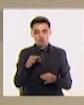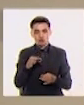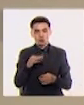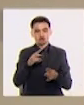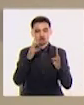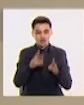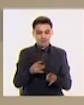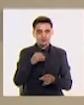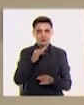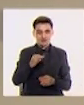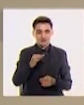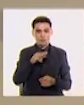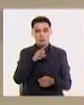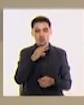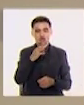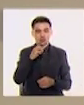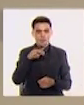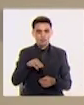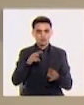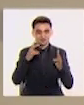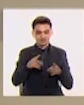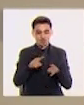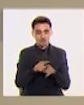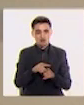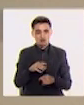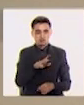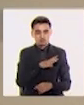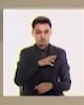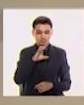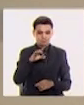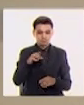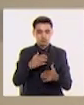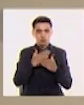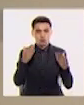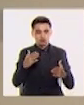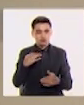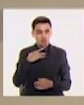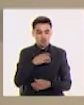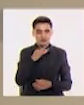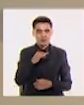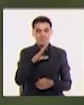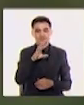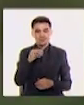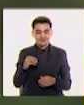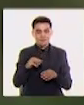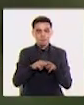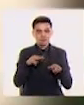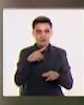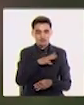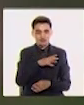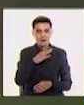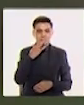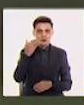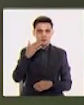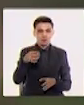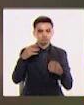жертв и масштабов трагедии могло бы быть намного больше. Вице-министрдің айтуынша, тіпті шетелдік